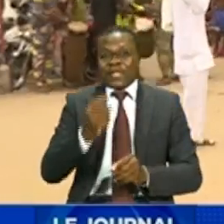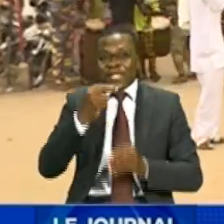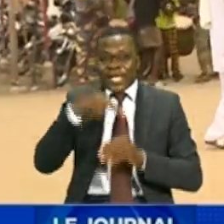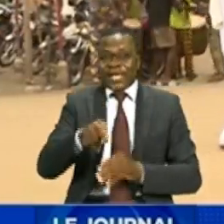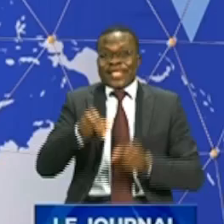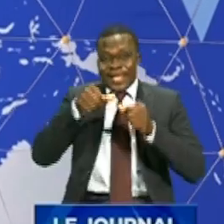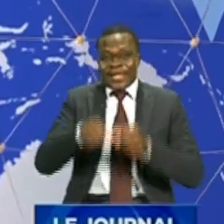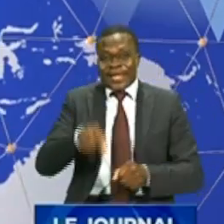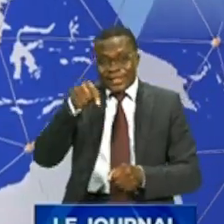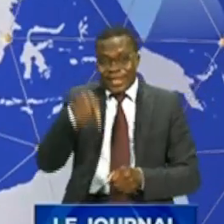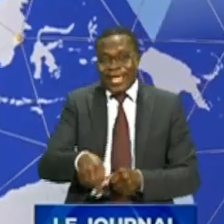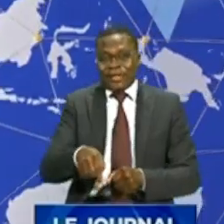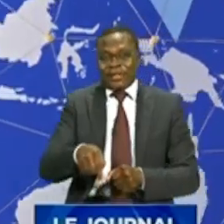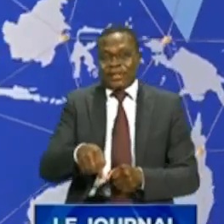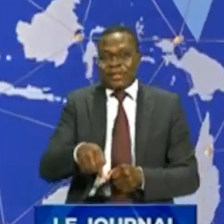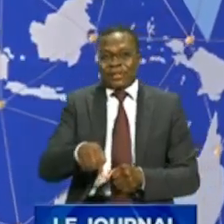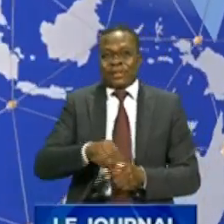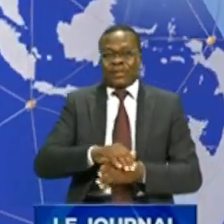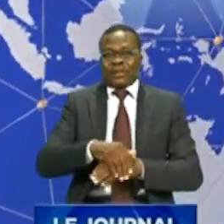reste.